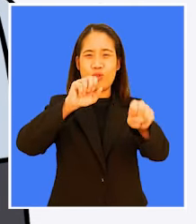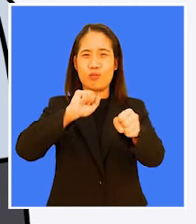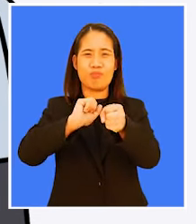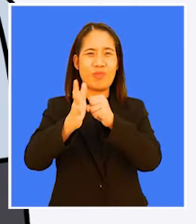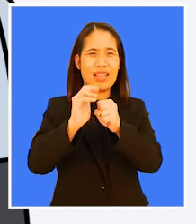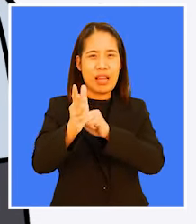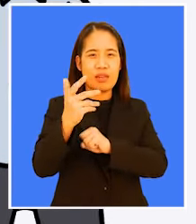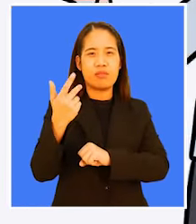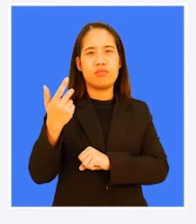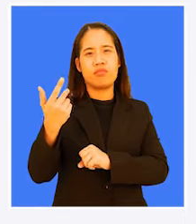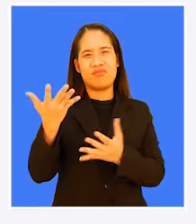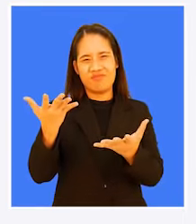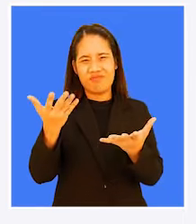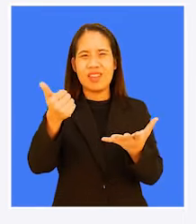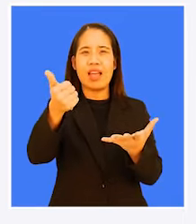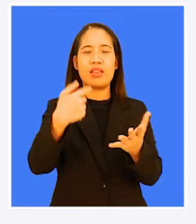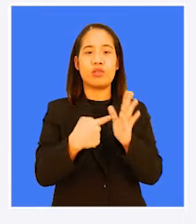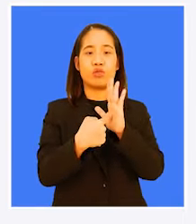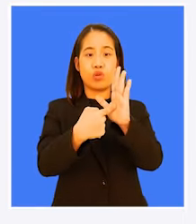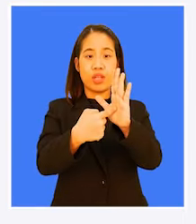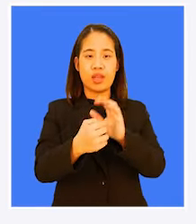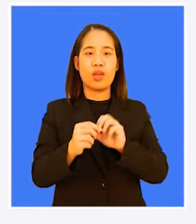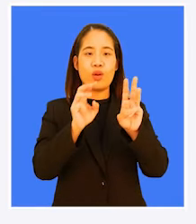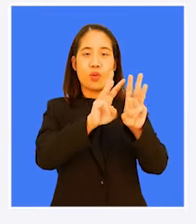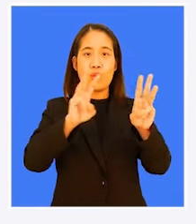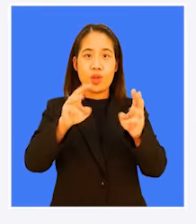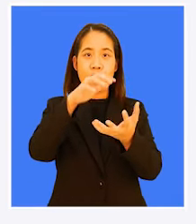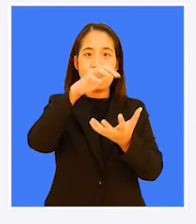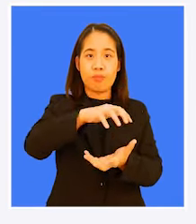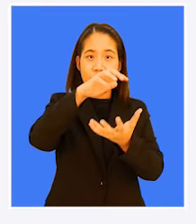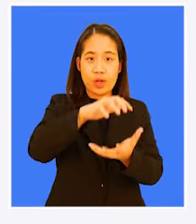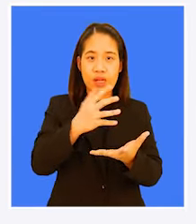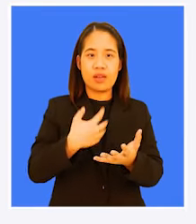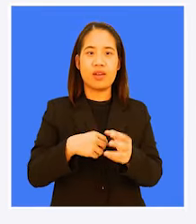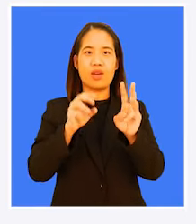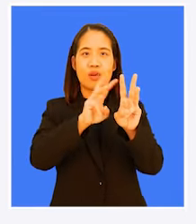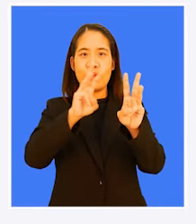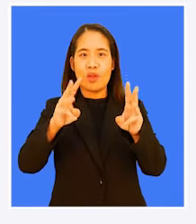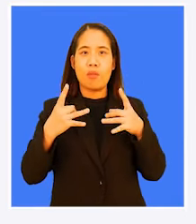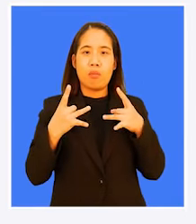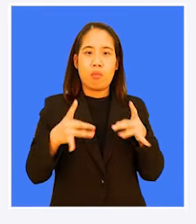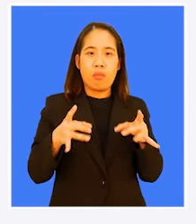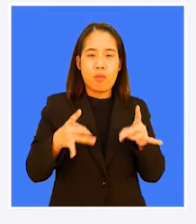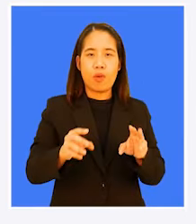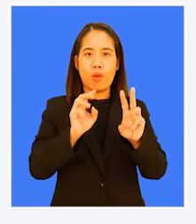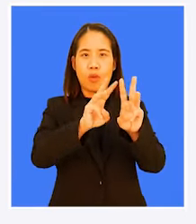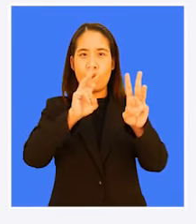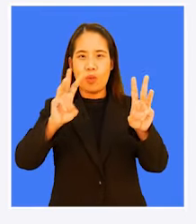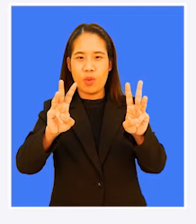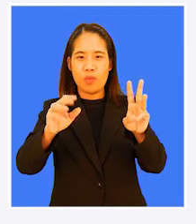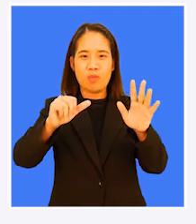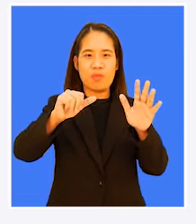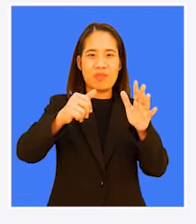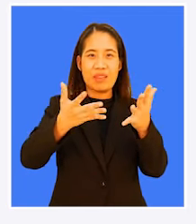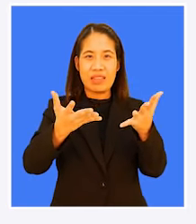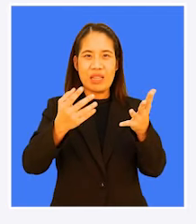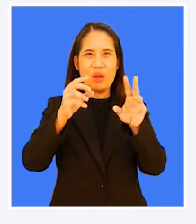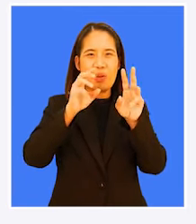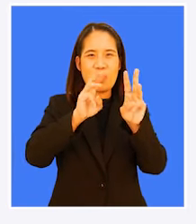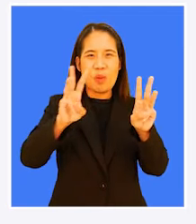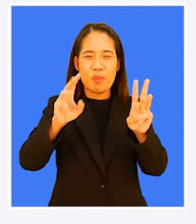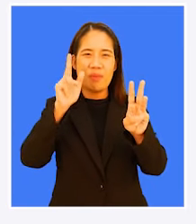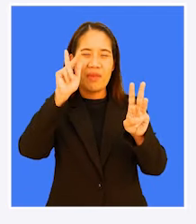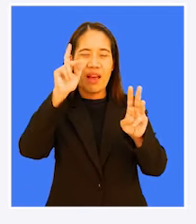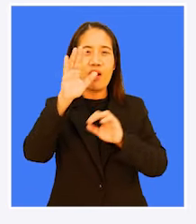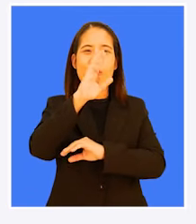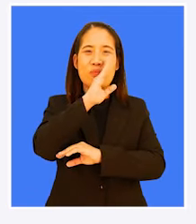ให้เกิดโทษได้เช่นเว็บพนันเว็บลามกเว็บเถื่อนหรือการตอบรับเนื้อหาชวนเชื่อเว็บไซต์